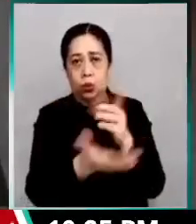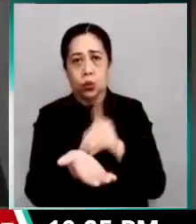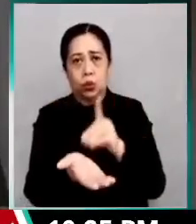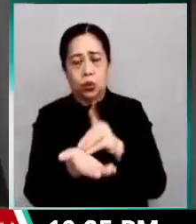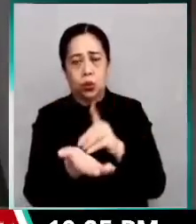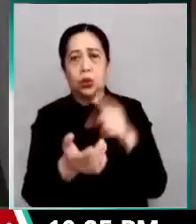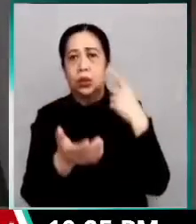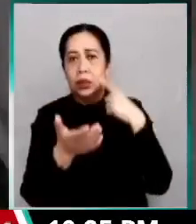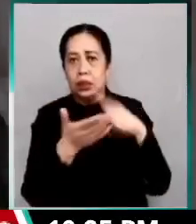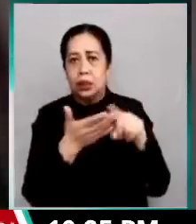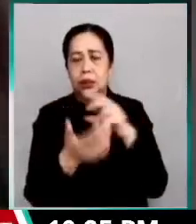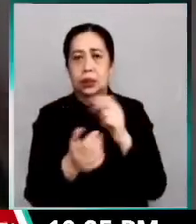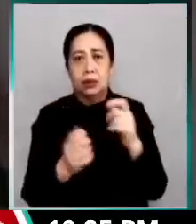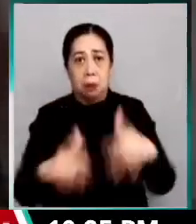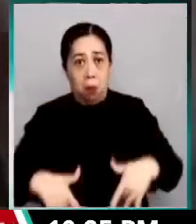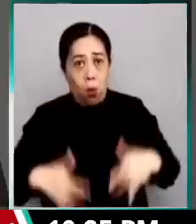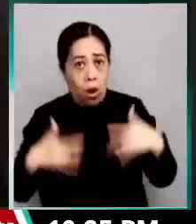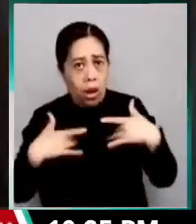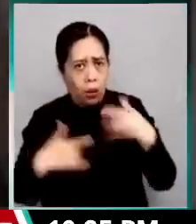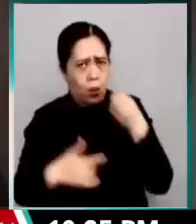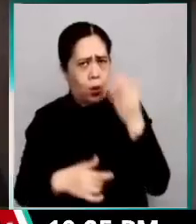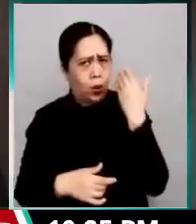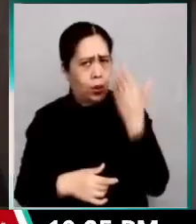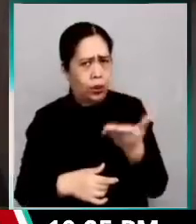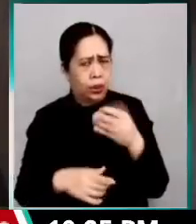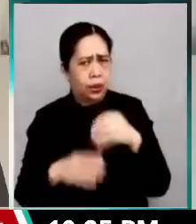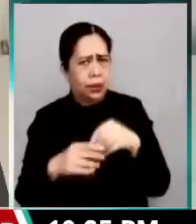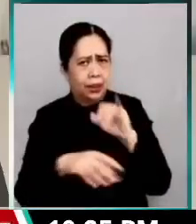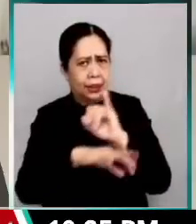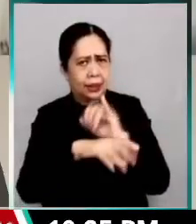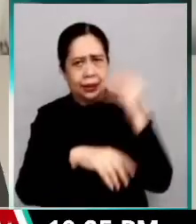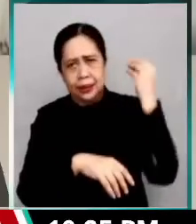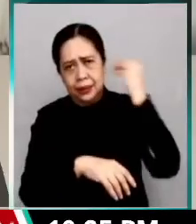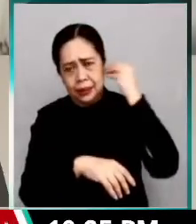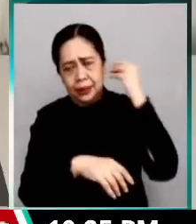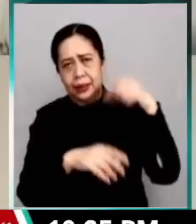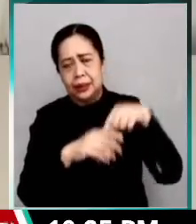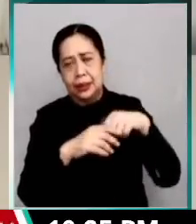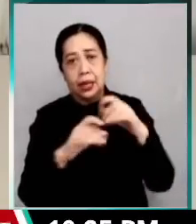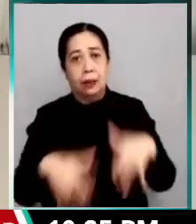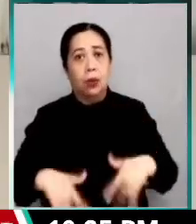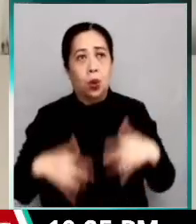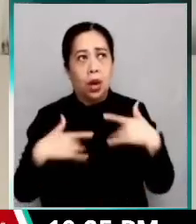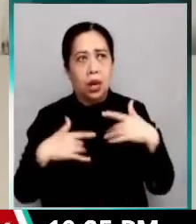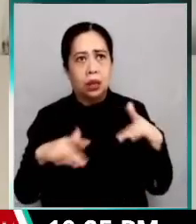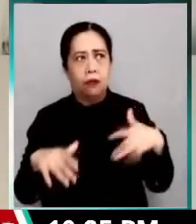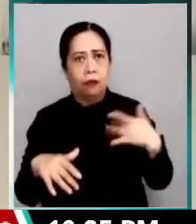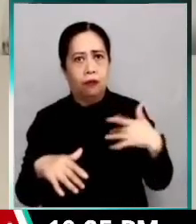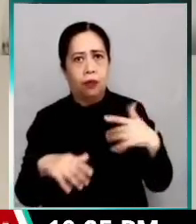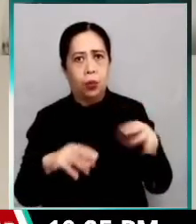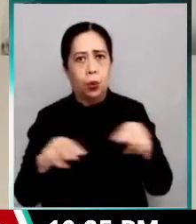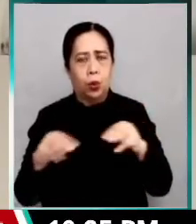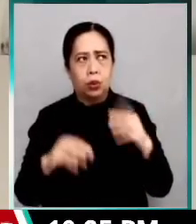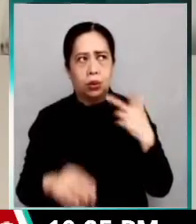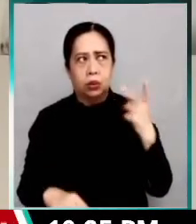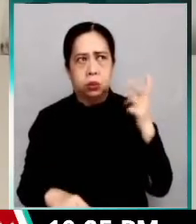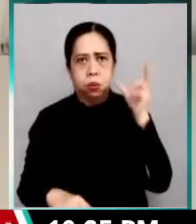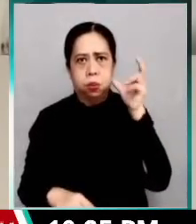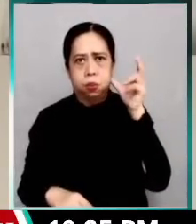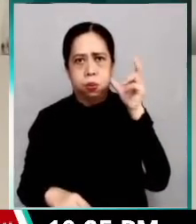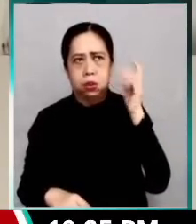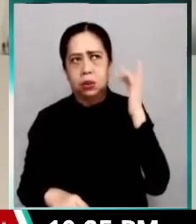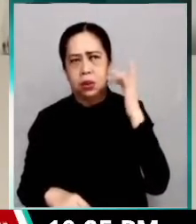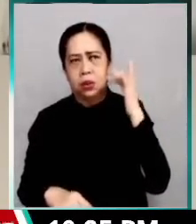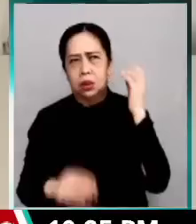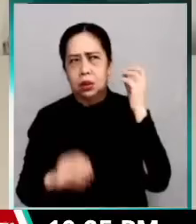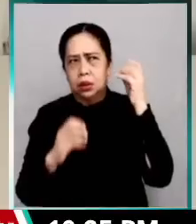muna kung buhay pa o patay na ang pumasok na insekto sa tenga. Kapag buhay, gumagalaw, minsan narinig mo may parang lumilipad sa loob